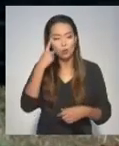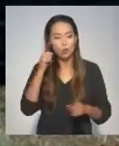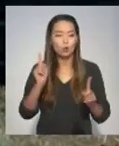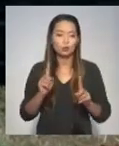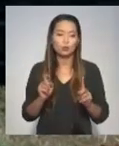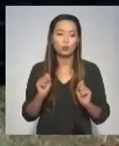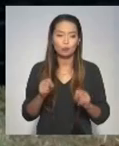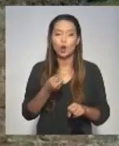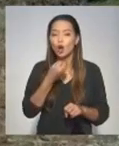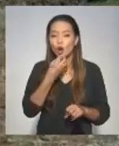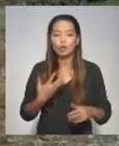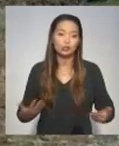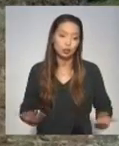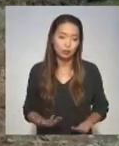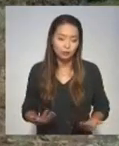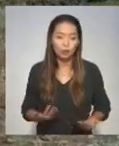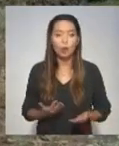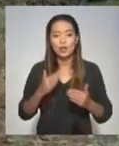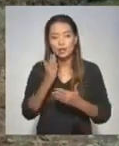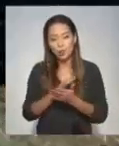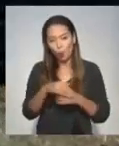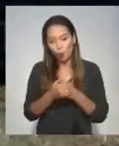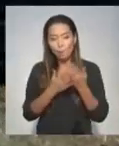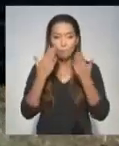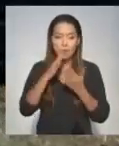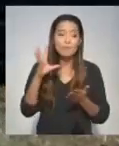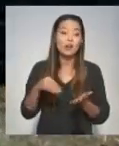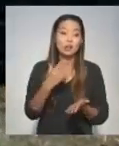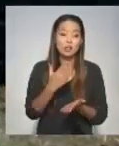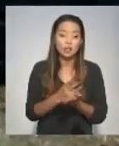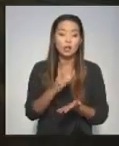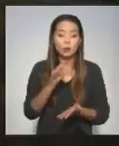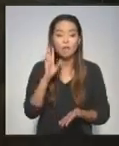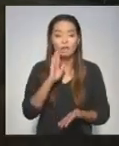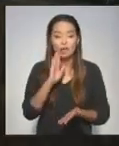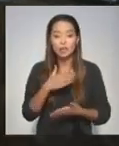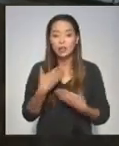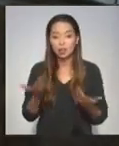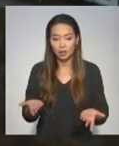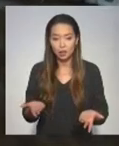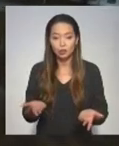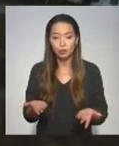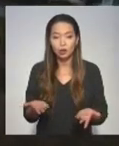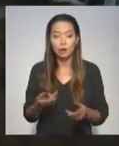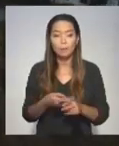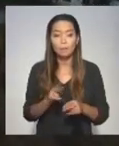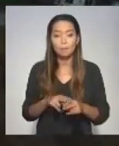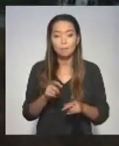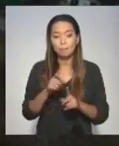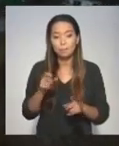уже хорошо живем. Есть умывальники, есть бойлеры. Все есть, а воды нету. По словам акима сельского округа,